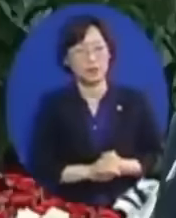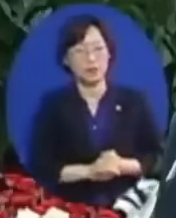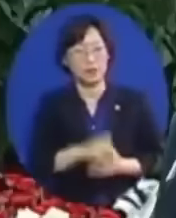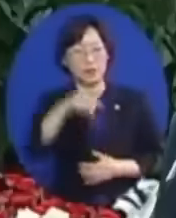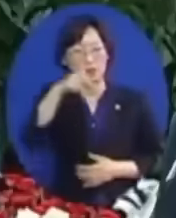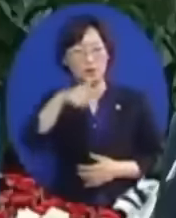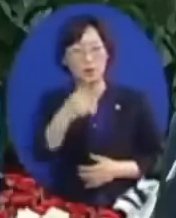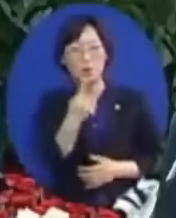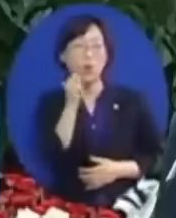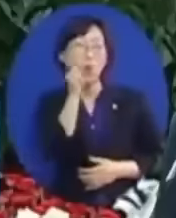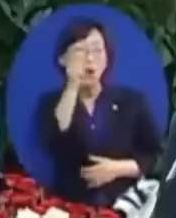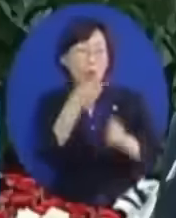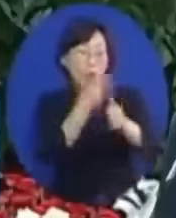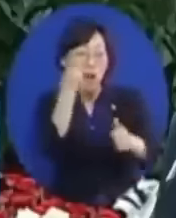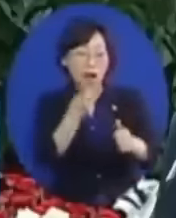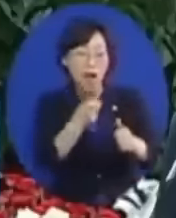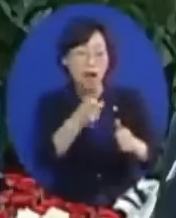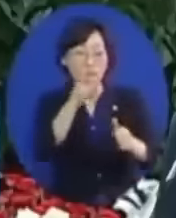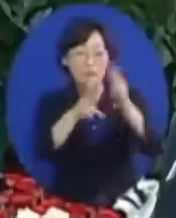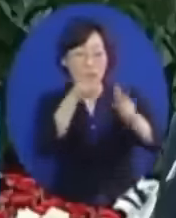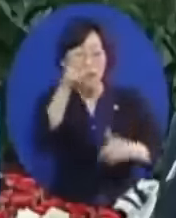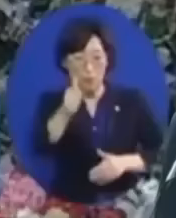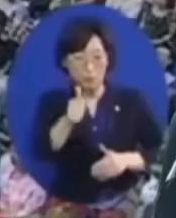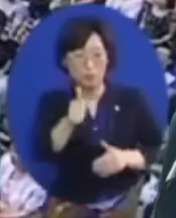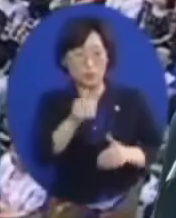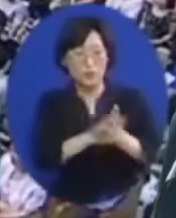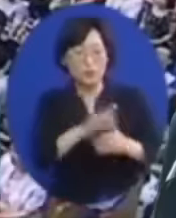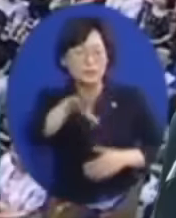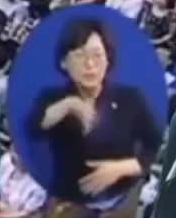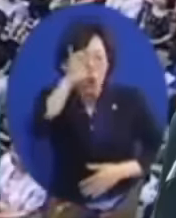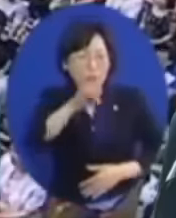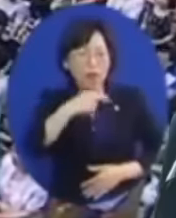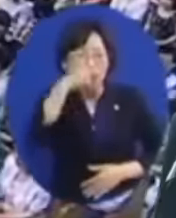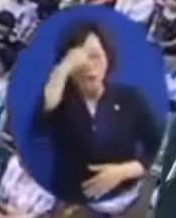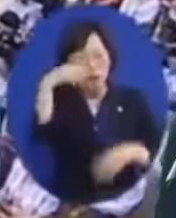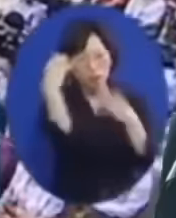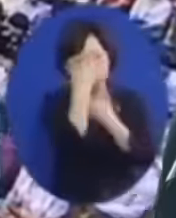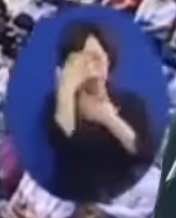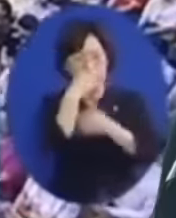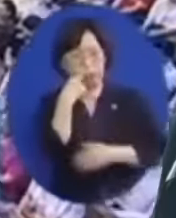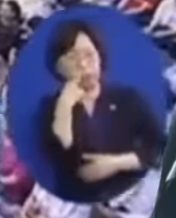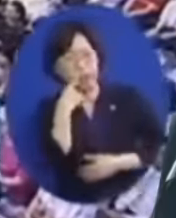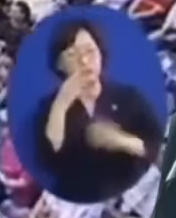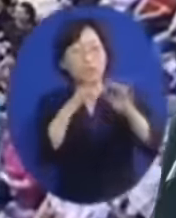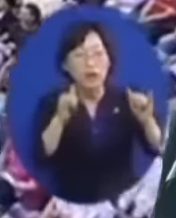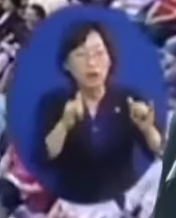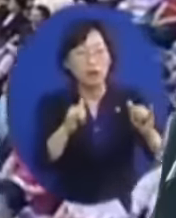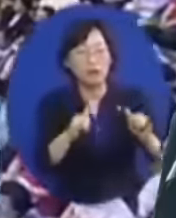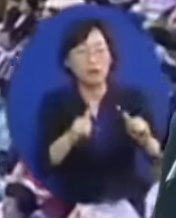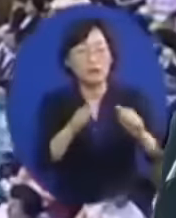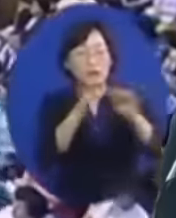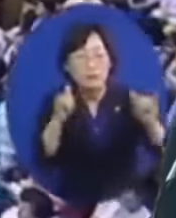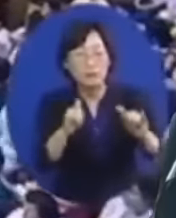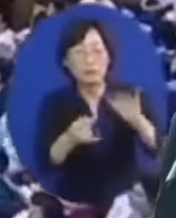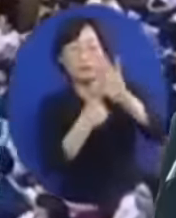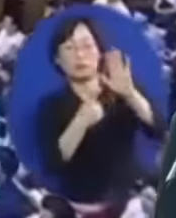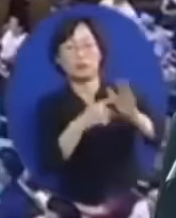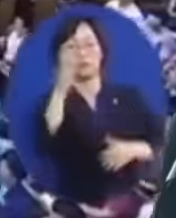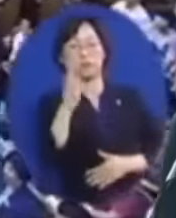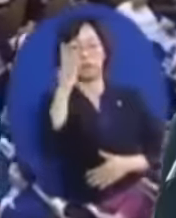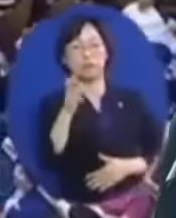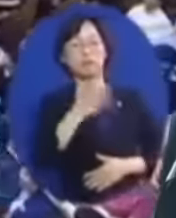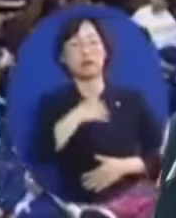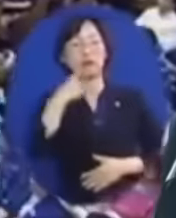코카콜라의 창업주인 아드 캔들러는 알코올 중독자로 늘 술에 취하여 있으면서 사람들 앞에는 나는 술 끊는다고 큰 소리 늘